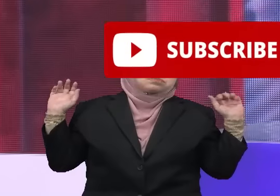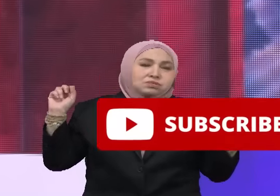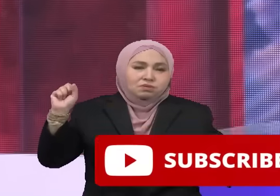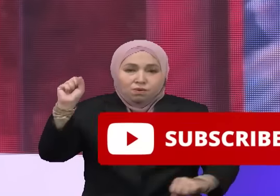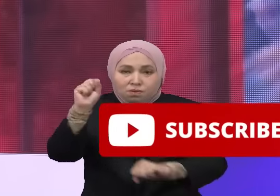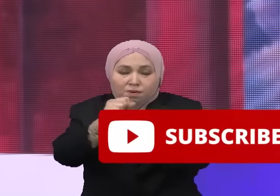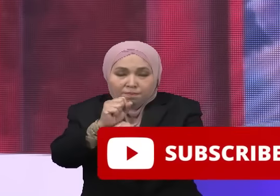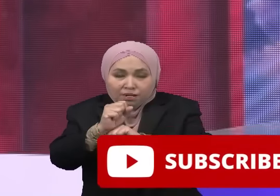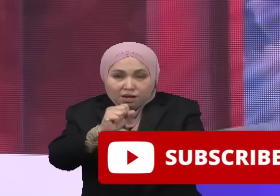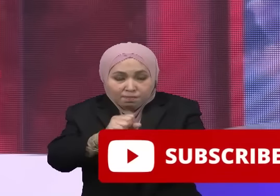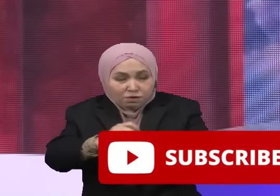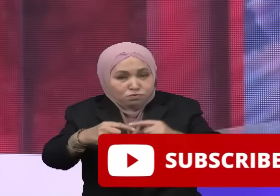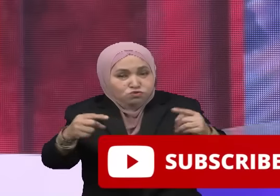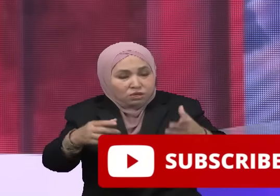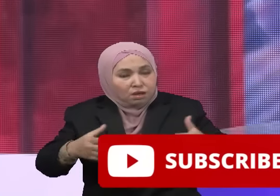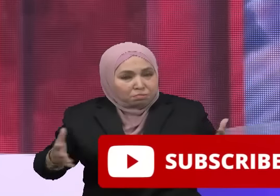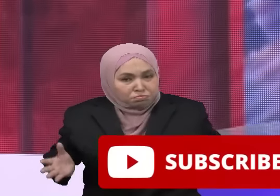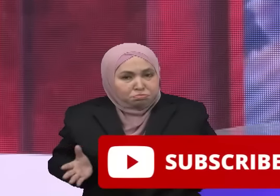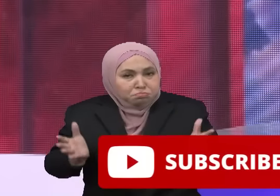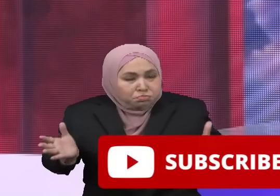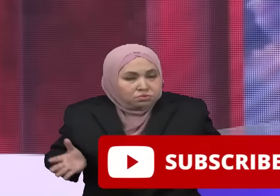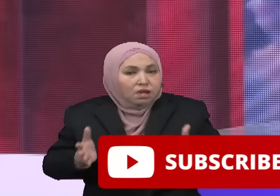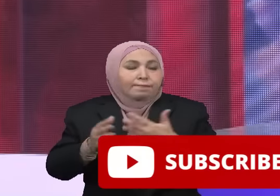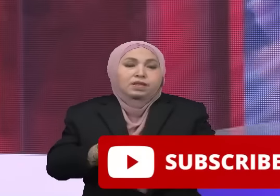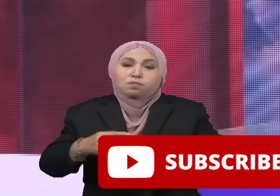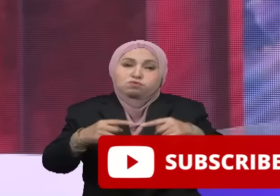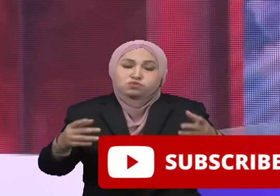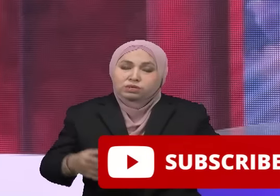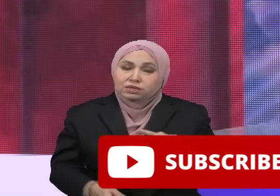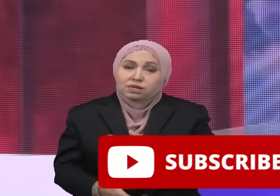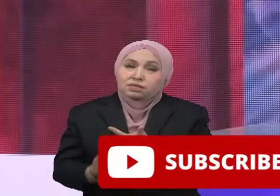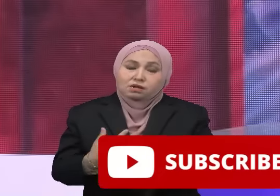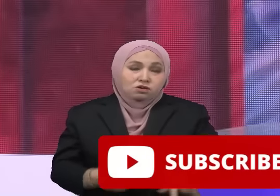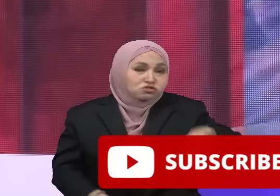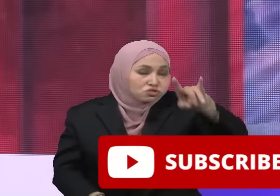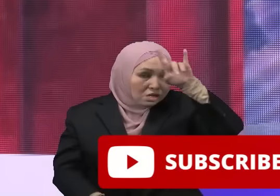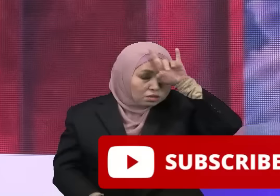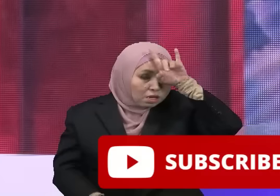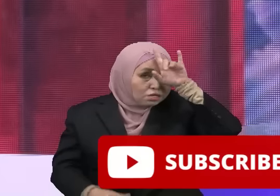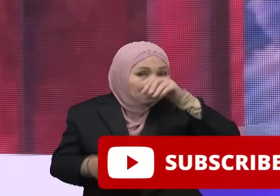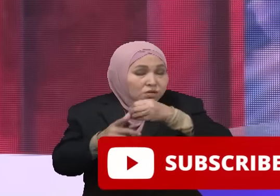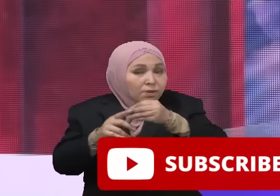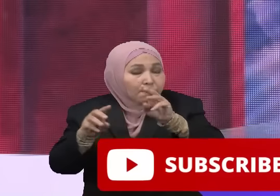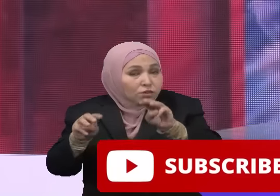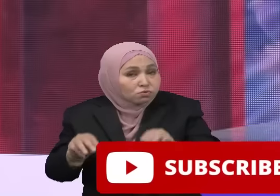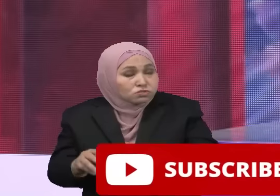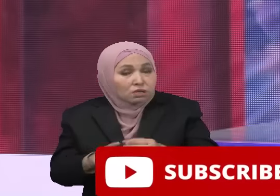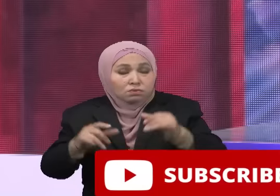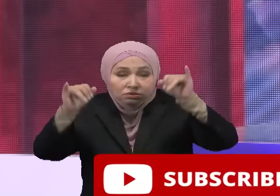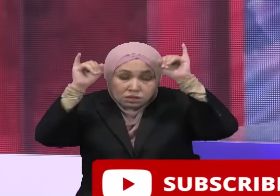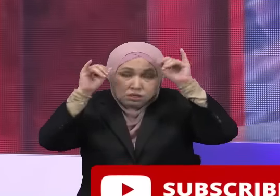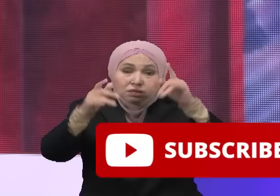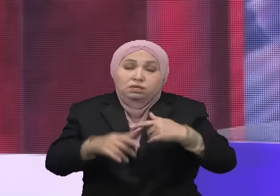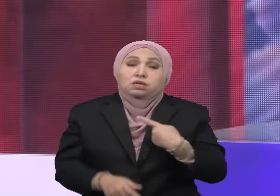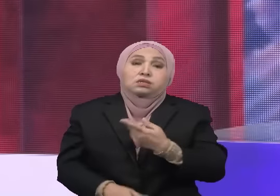kepada pemusuhan yang diapi-apikan oleh musuh kita daripada syaitan, sama ada manusia ataupun jin. Ini yang